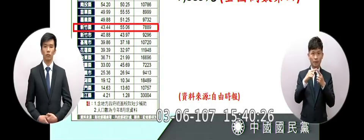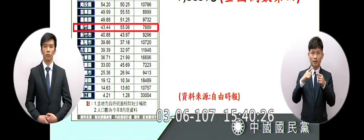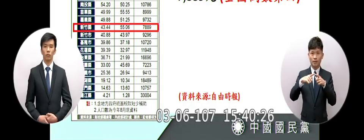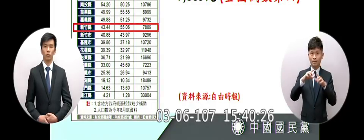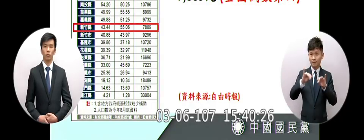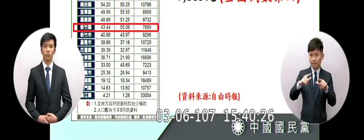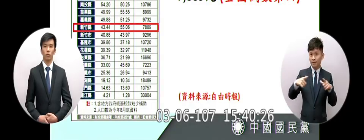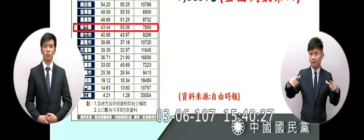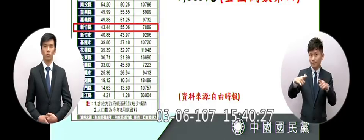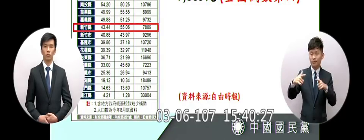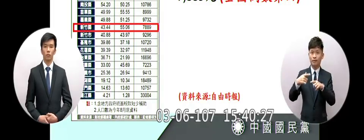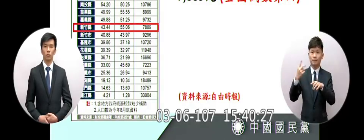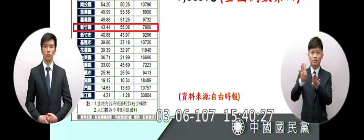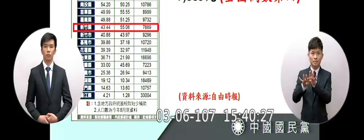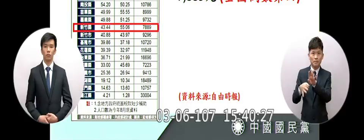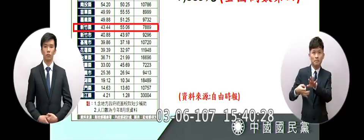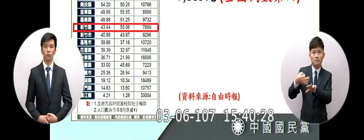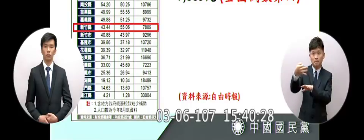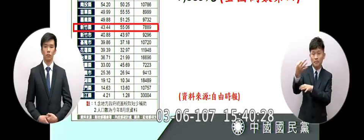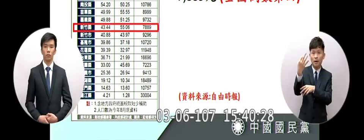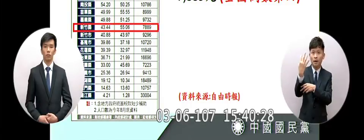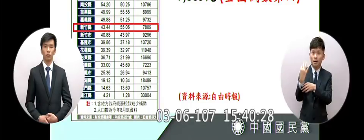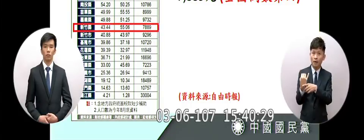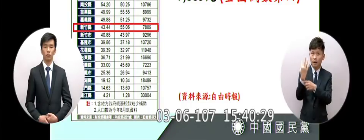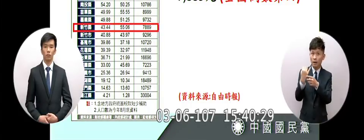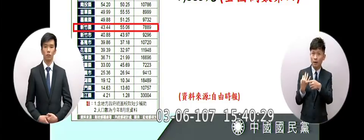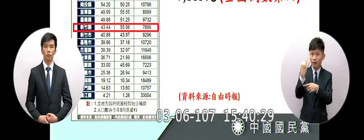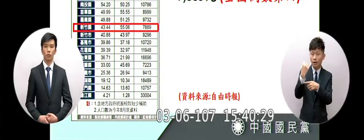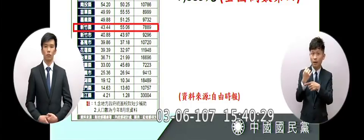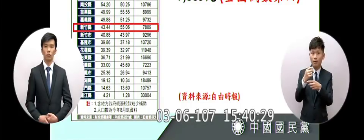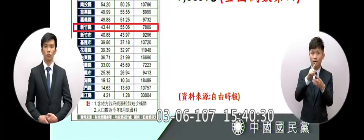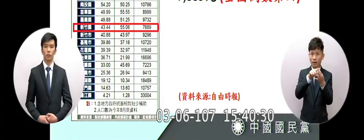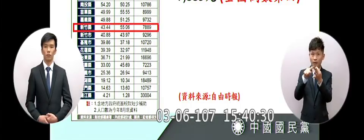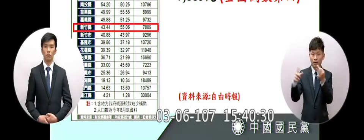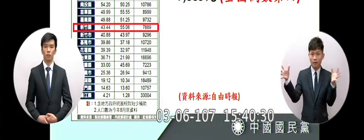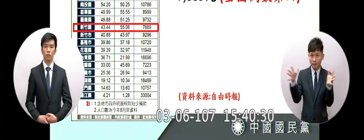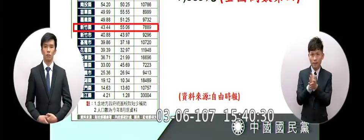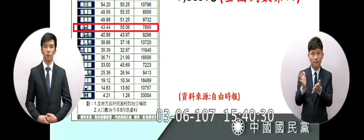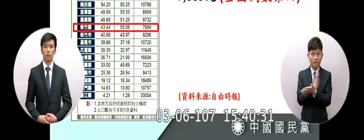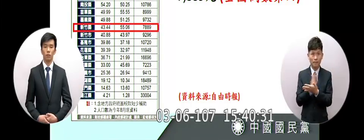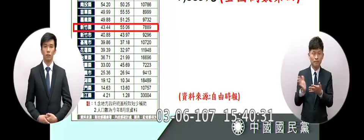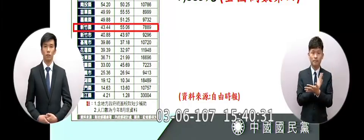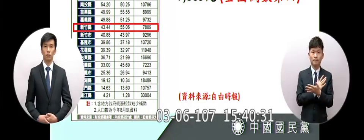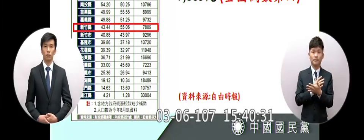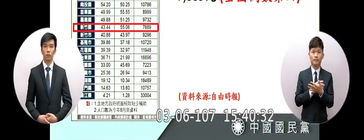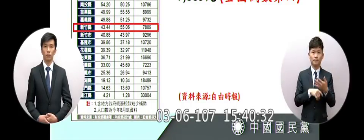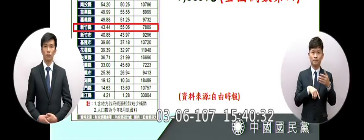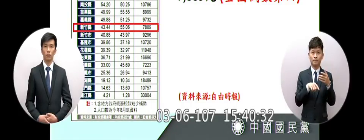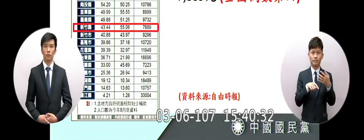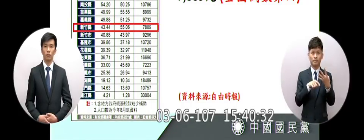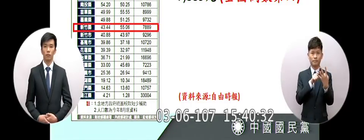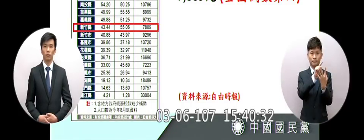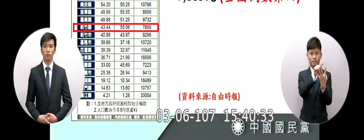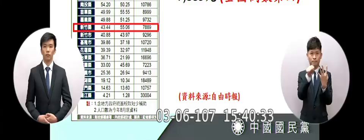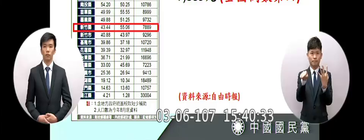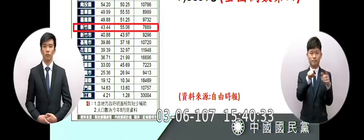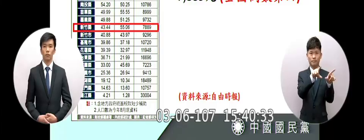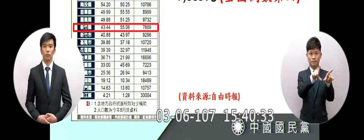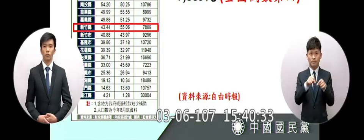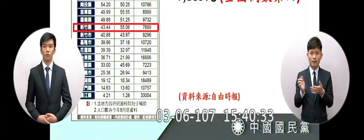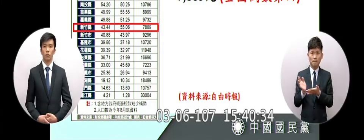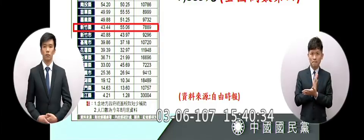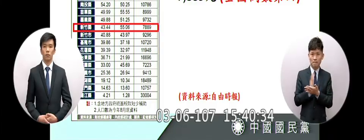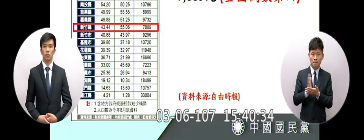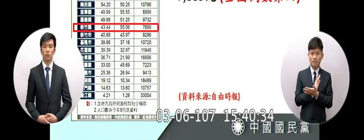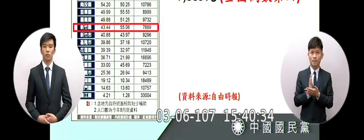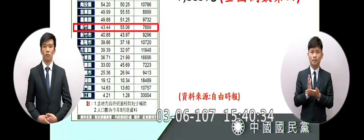啦，还有贡献率这几个因素，当然没有办法用任何一个指标都没有办法可以全